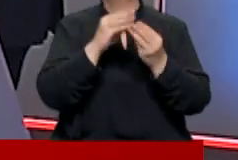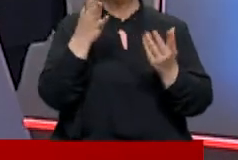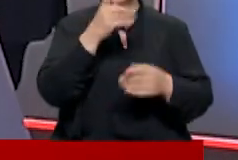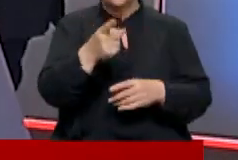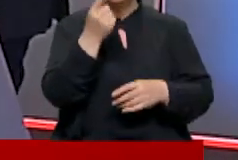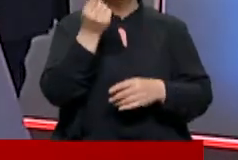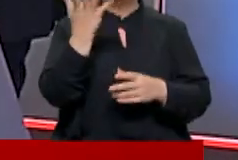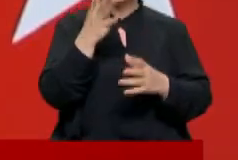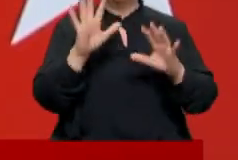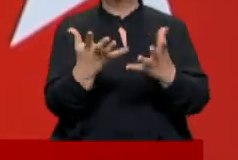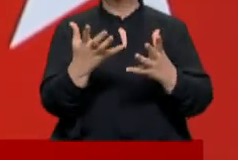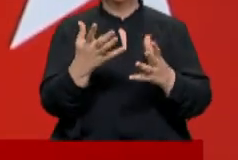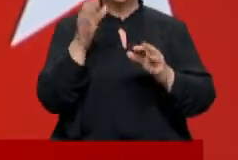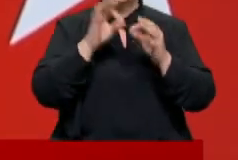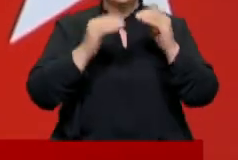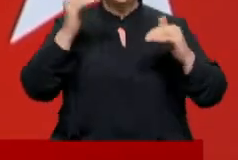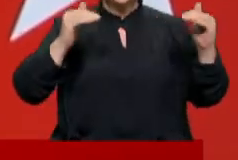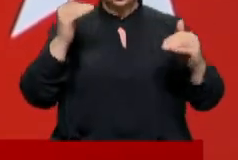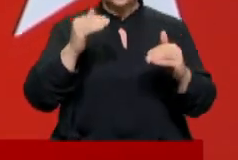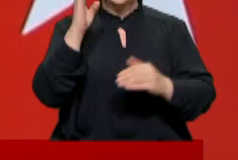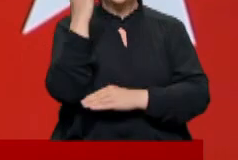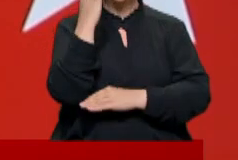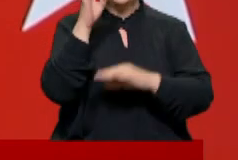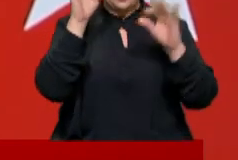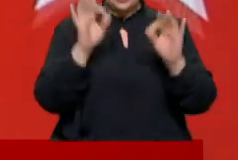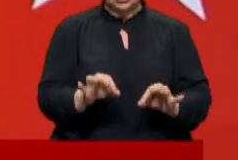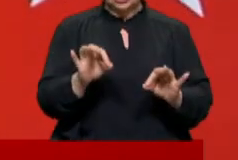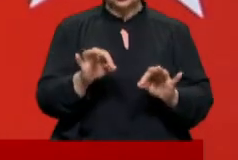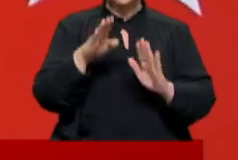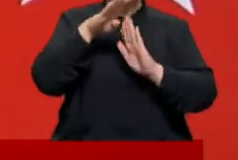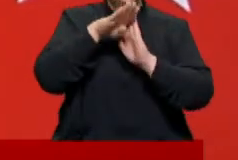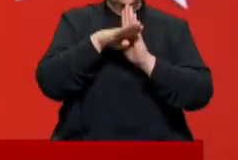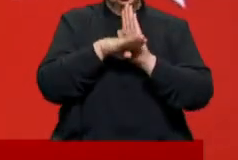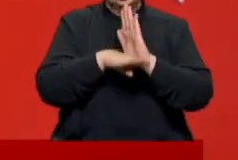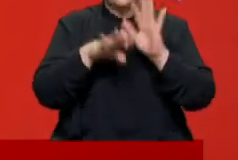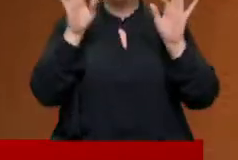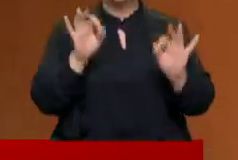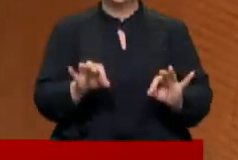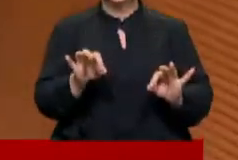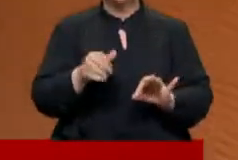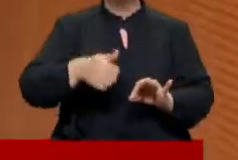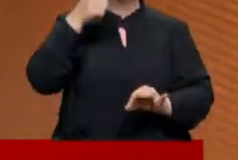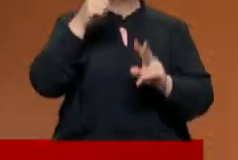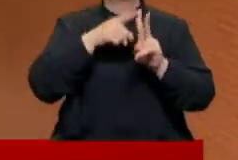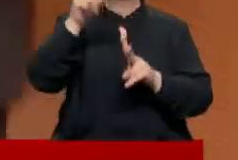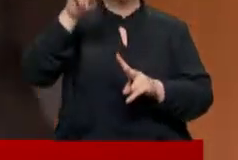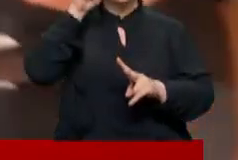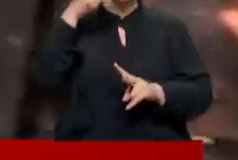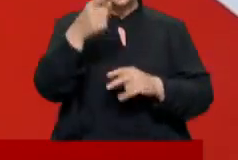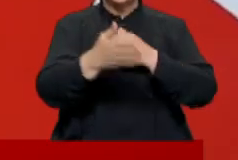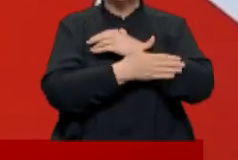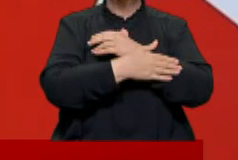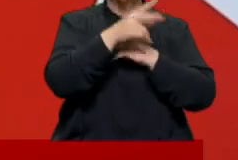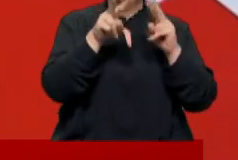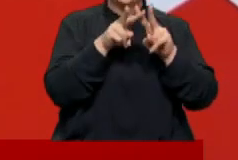musun? Biraz daha bozucu. Enflasyonu Kasım'dan itibaren de düşürmeye başlayacağız. Bakan Nebati Aralık demişti.